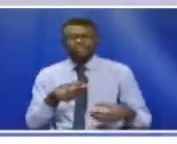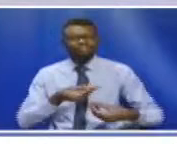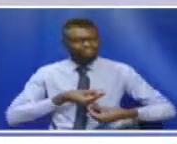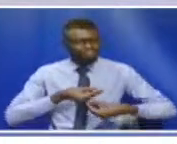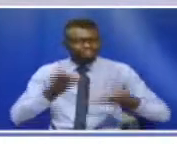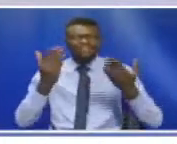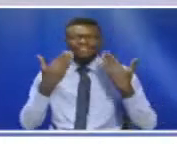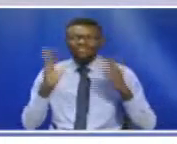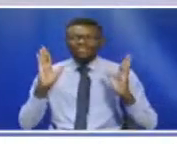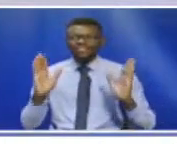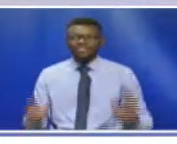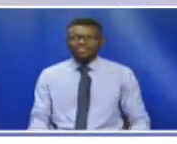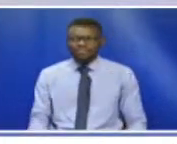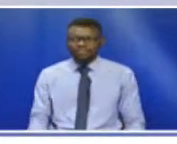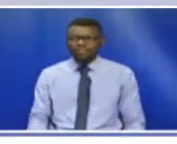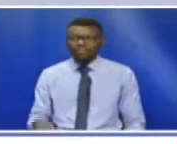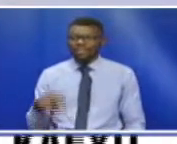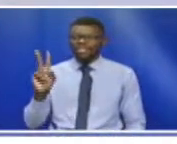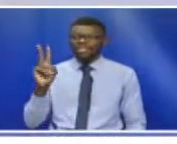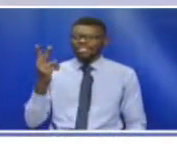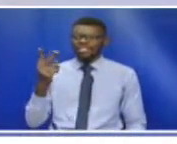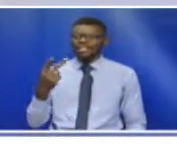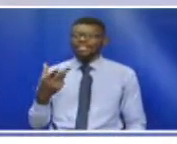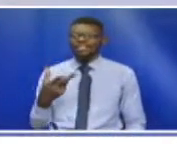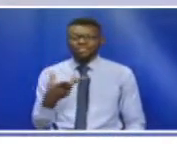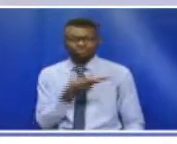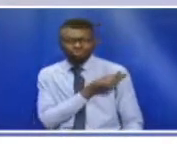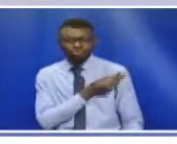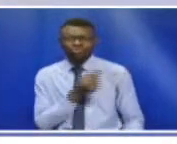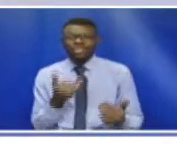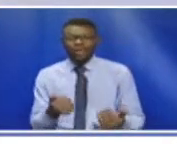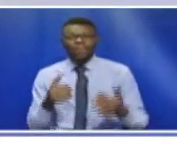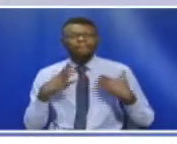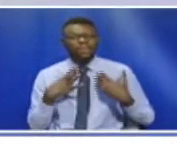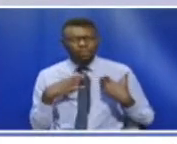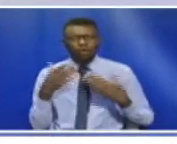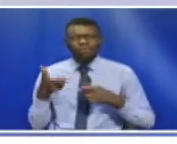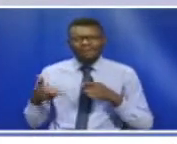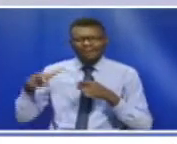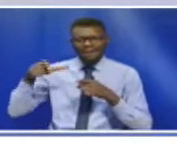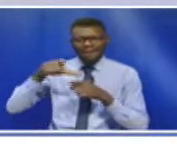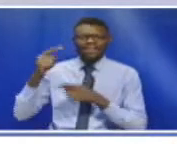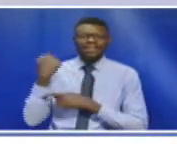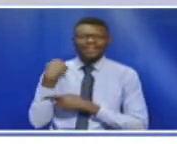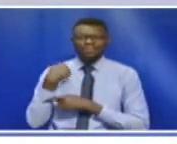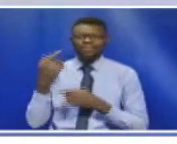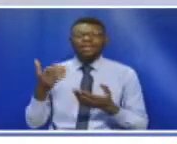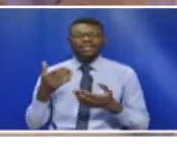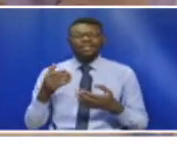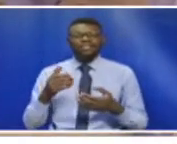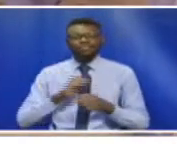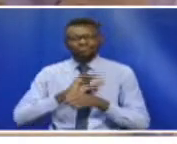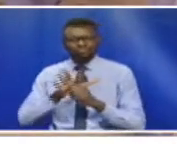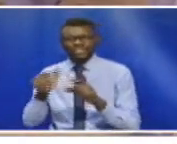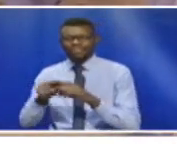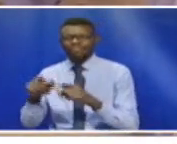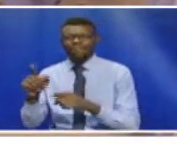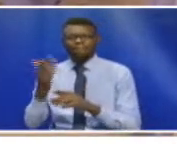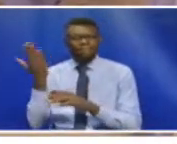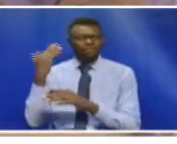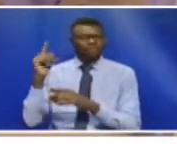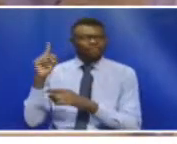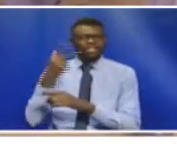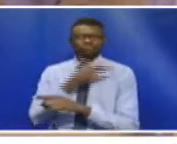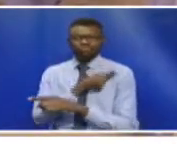high uptake of the second dose now, and we are also seeing an increasing number of the first doses. Azimio la